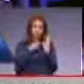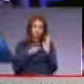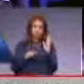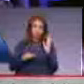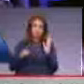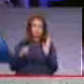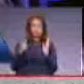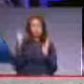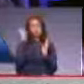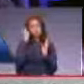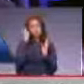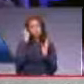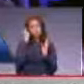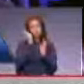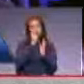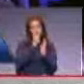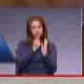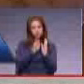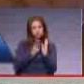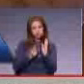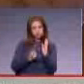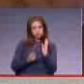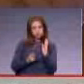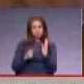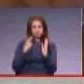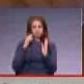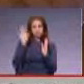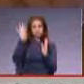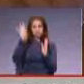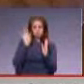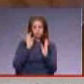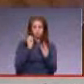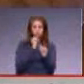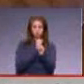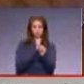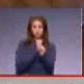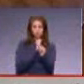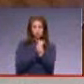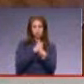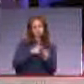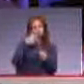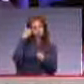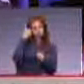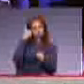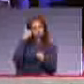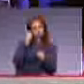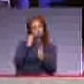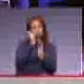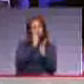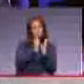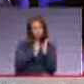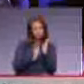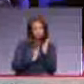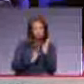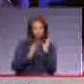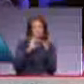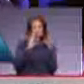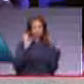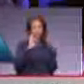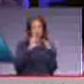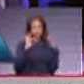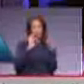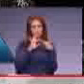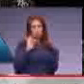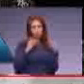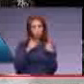تجسد شخصيات إحسان عبد القدوس بهذه المقدرة في الأفلام اللي أنت قلتيها، سواء أرجوك أعطينا ده وأنا